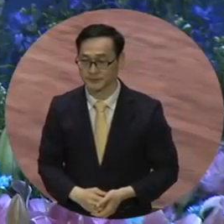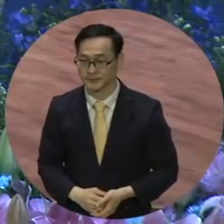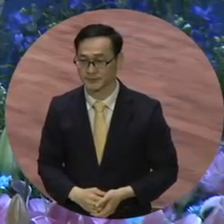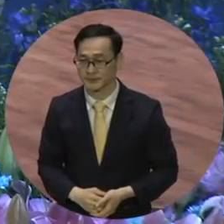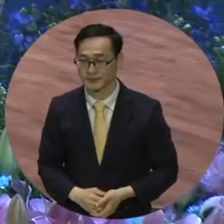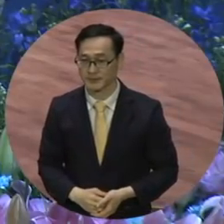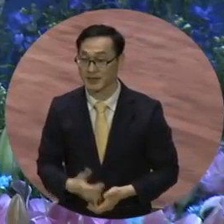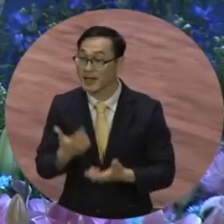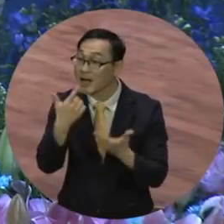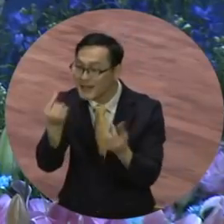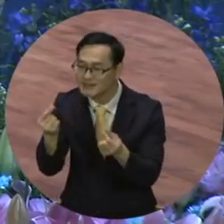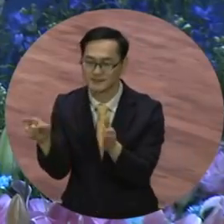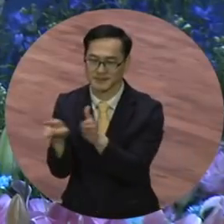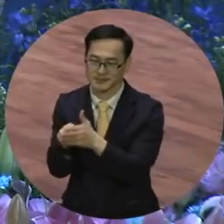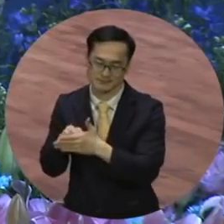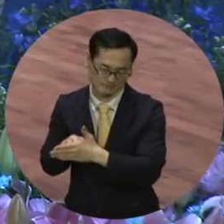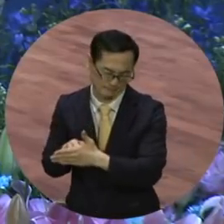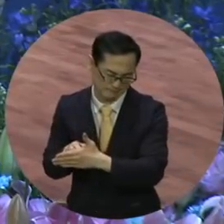아멘.